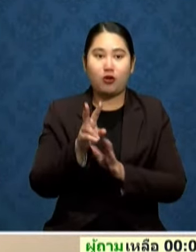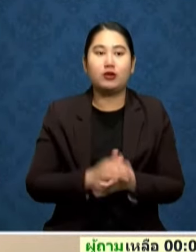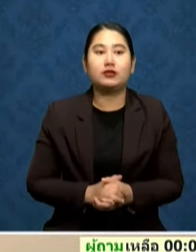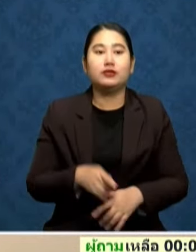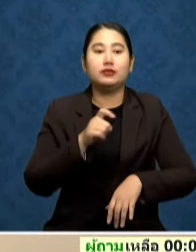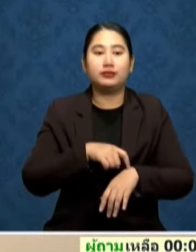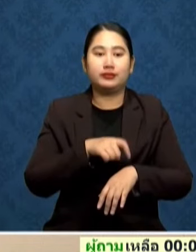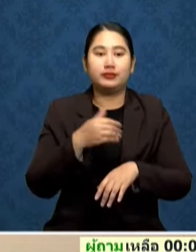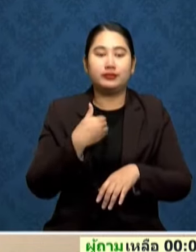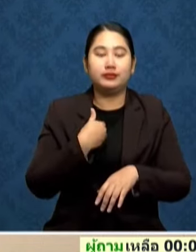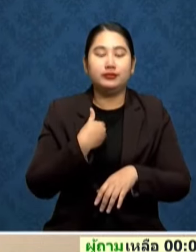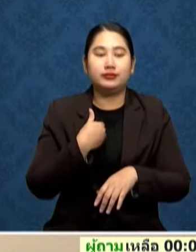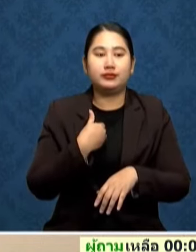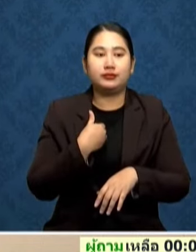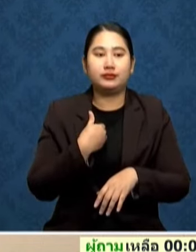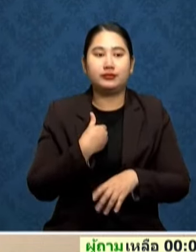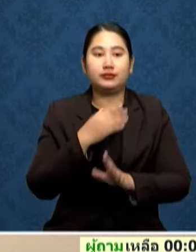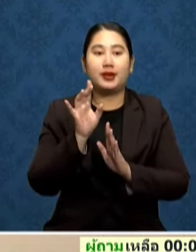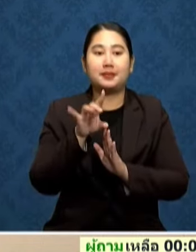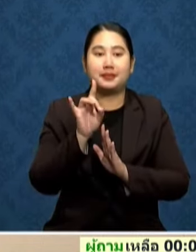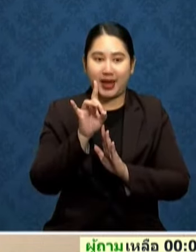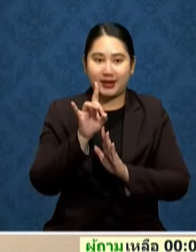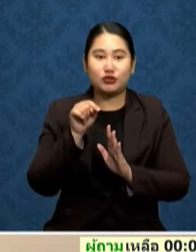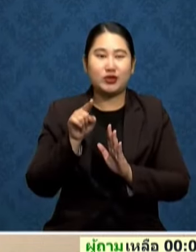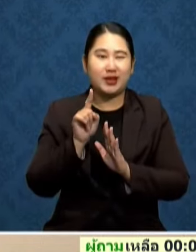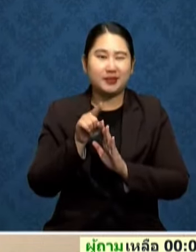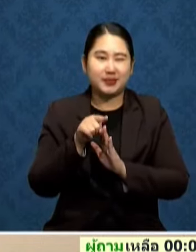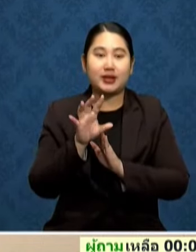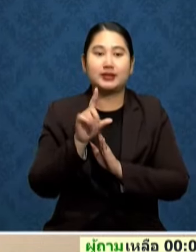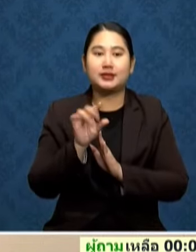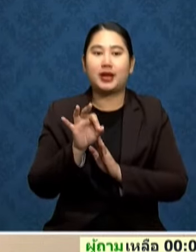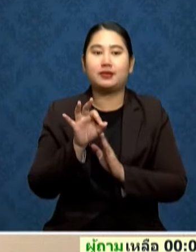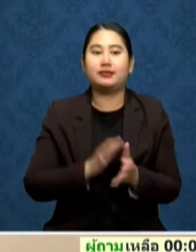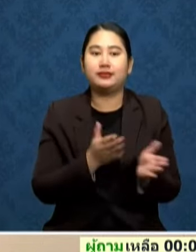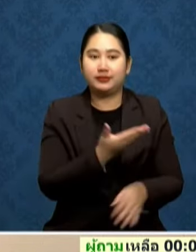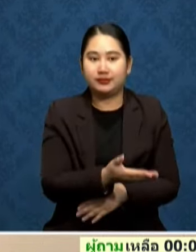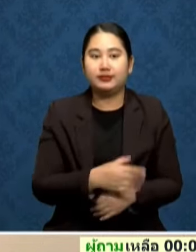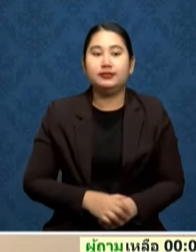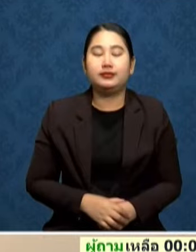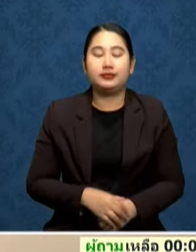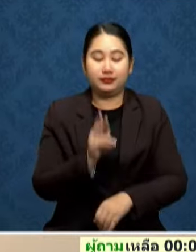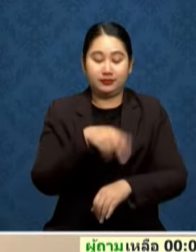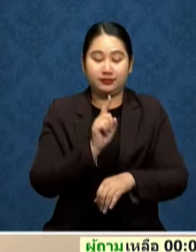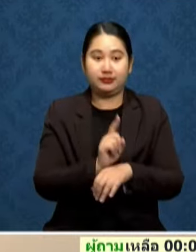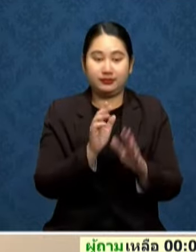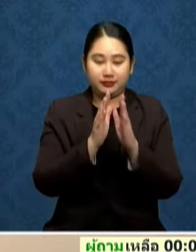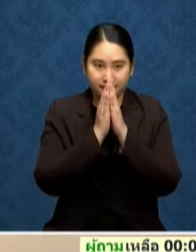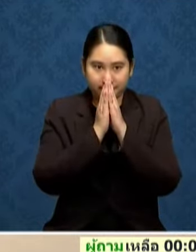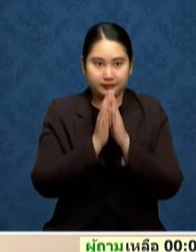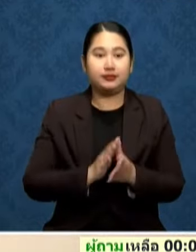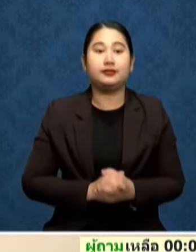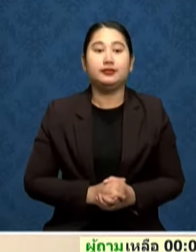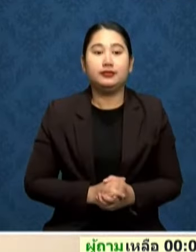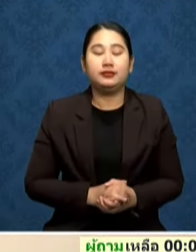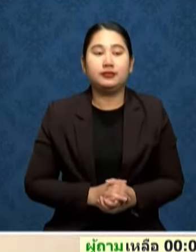านยังมีเวลาเหลือทั้งหมดอีก8นาที29วินาทีครับเชิญครับ กราบเรียนท่านประธานสภาผู้แทนราษฎร